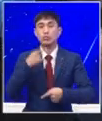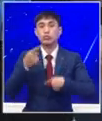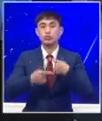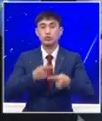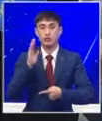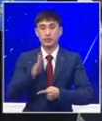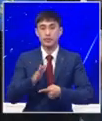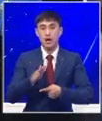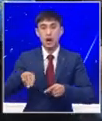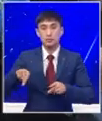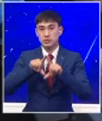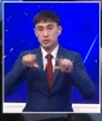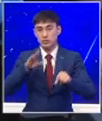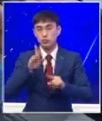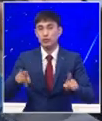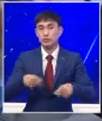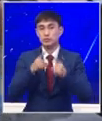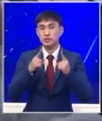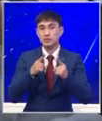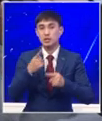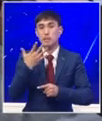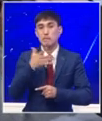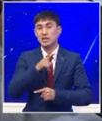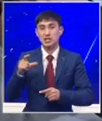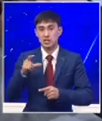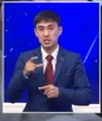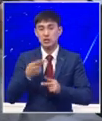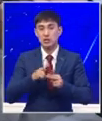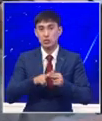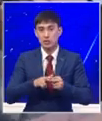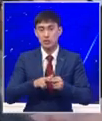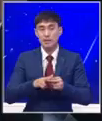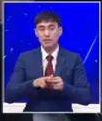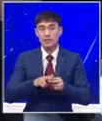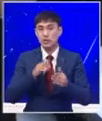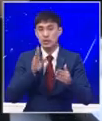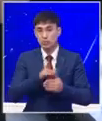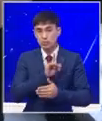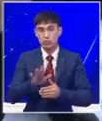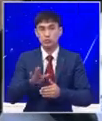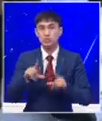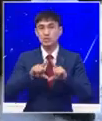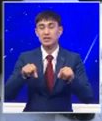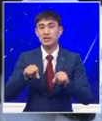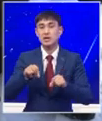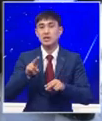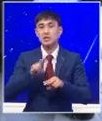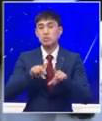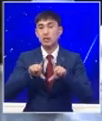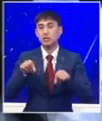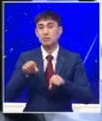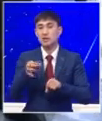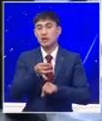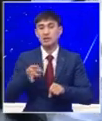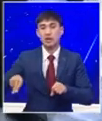этом все административные здания будут возведены не выше 5 этажей, однако эти критерии не будут касаться зданий департаментов и